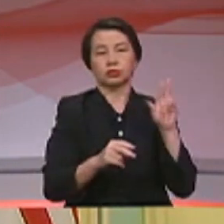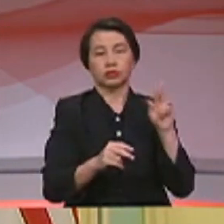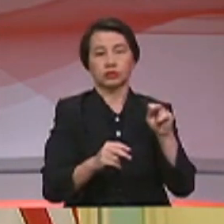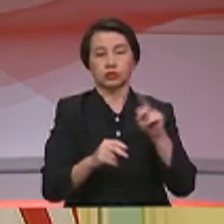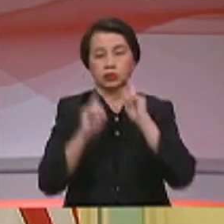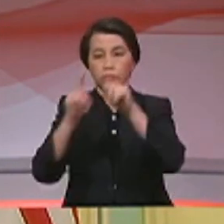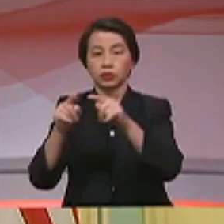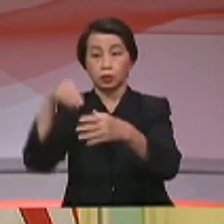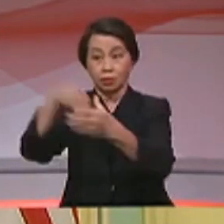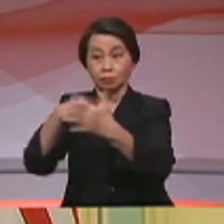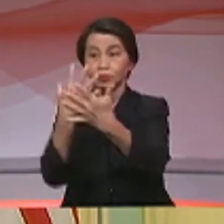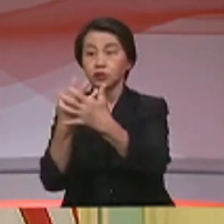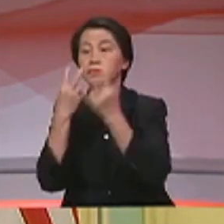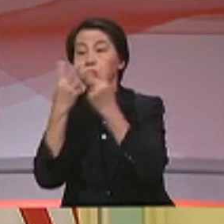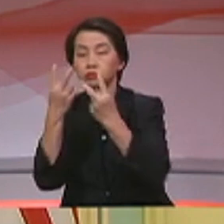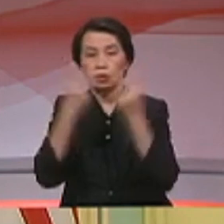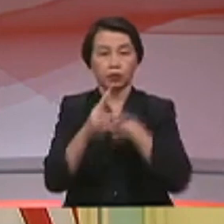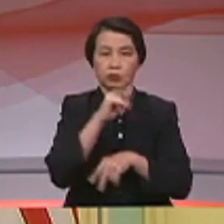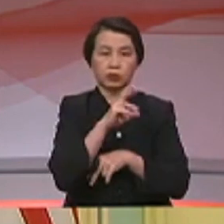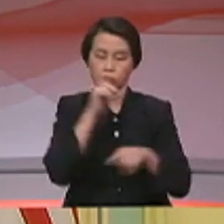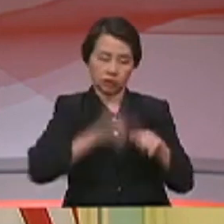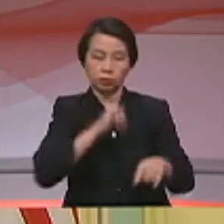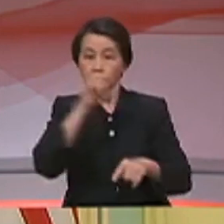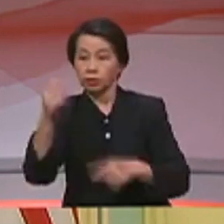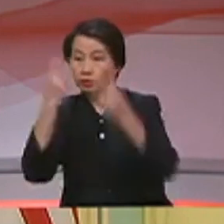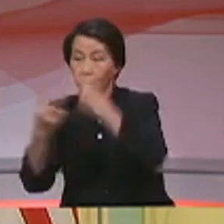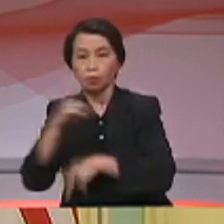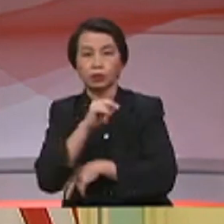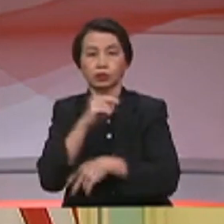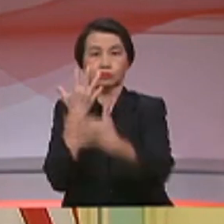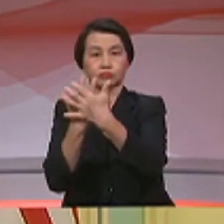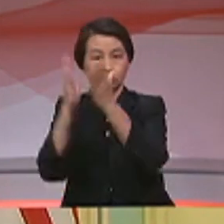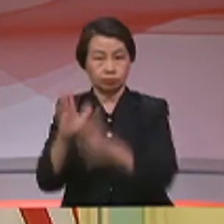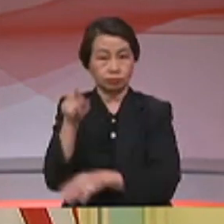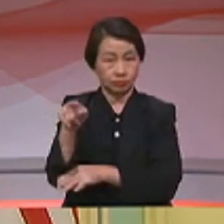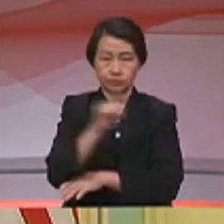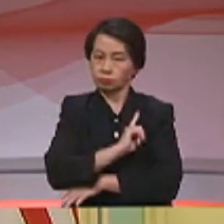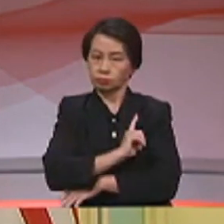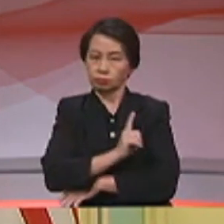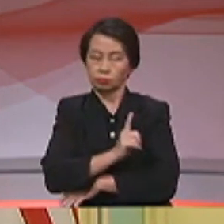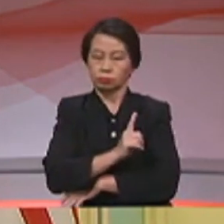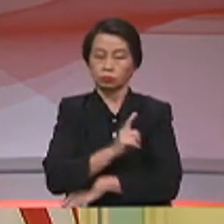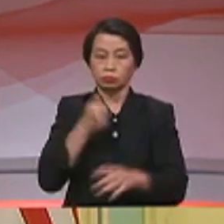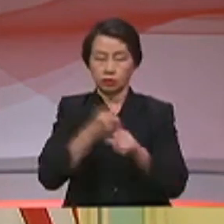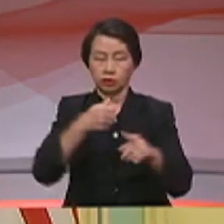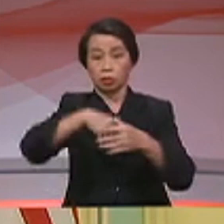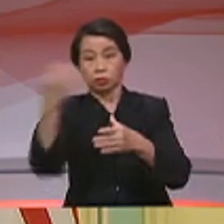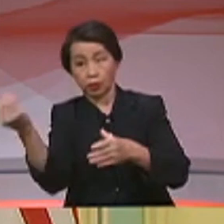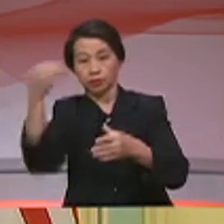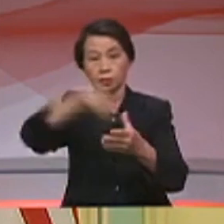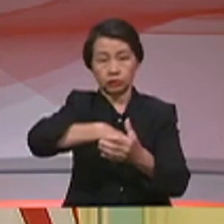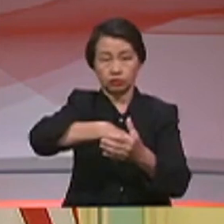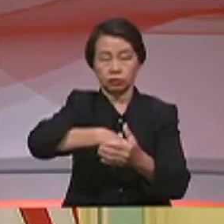keluarga mereka di penjara tersebut. Jadi lawatan tidak dibenarkan. Perintah keluar masuk